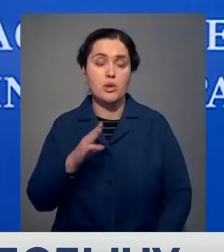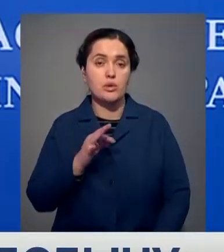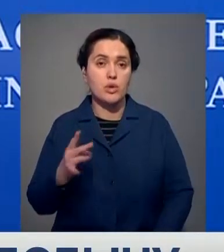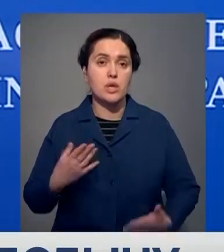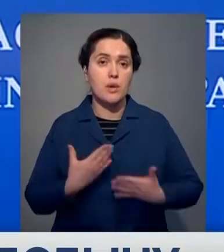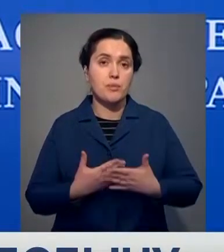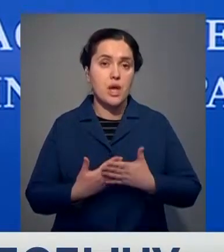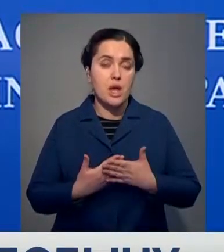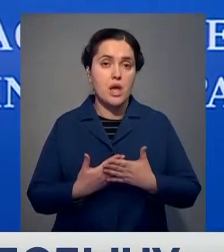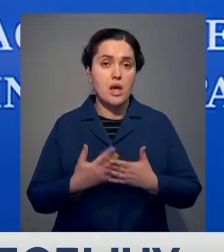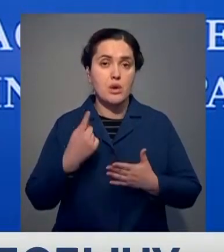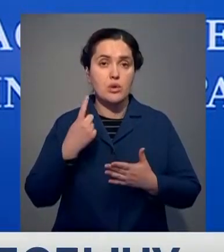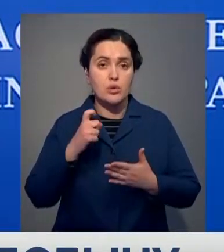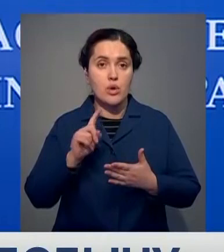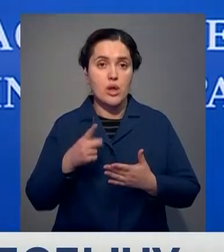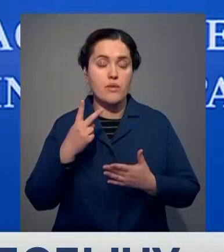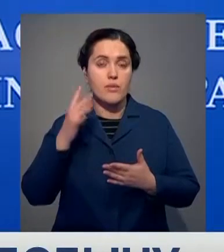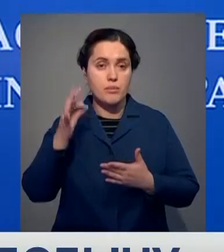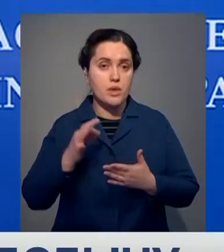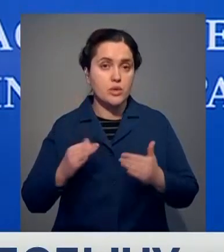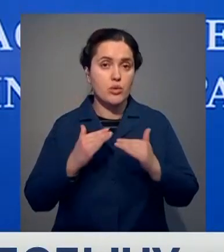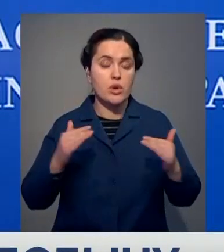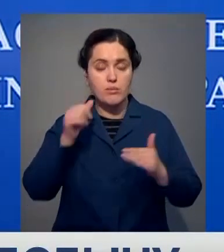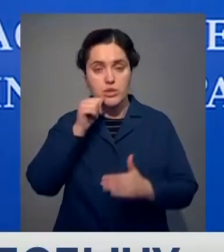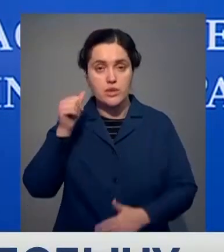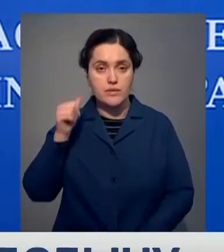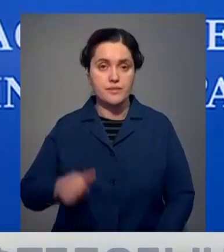примерно 100,2% к уровню прошлого года.